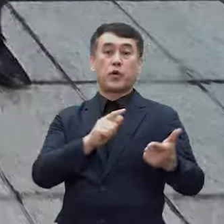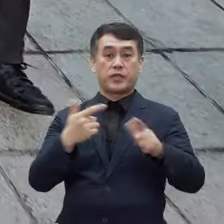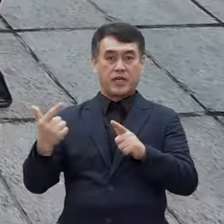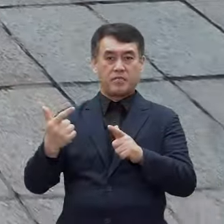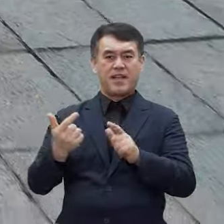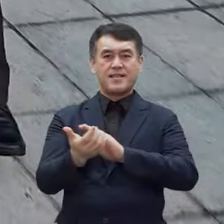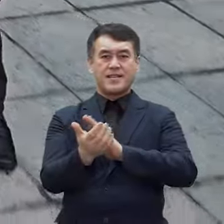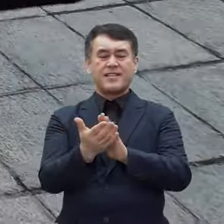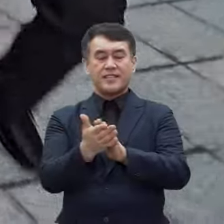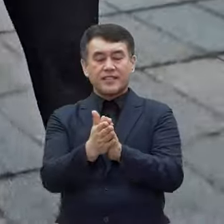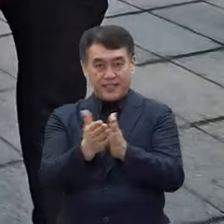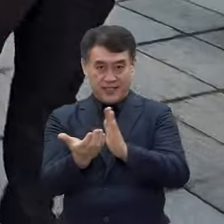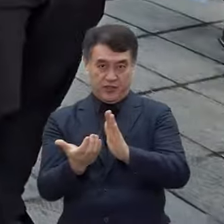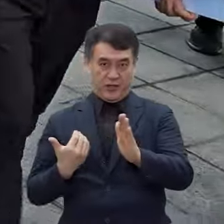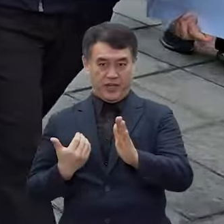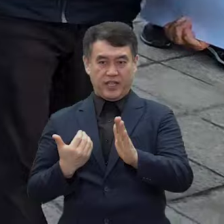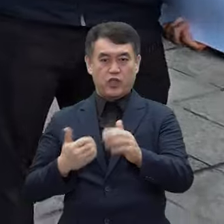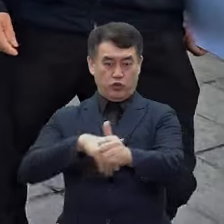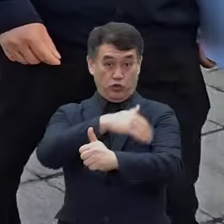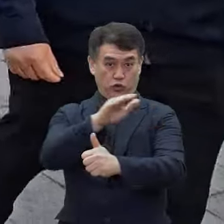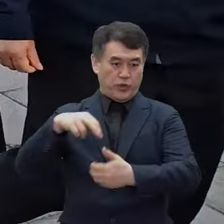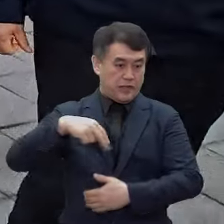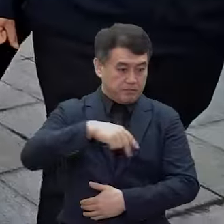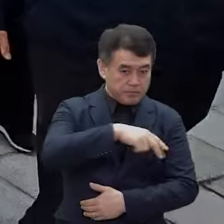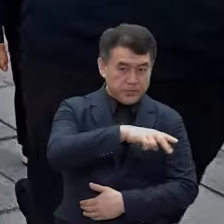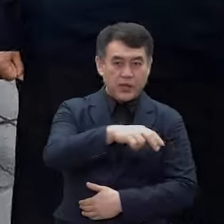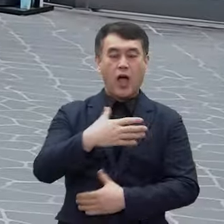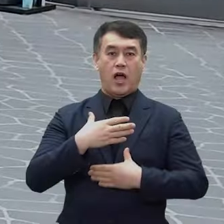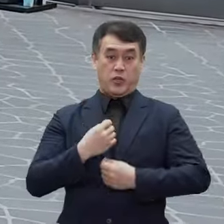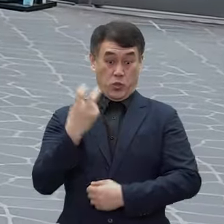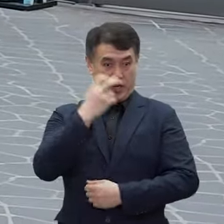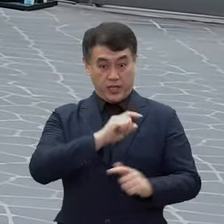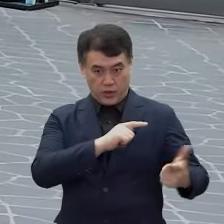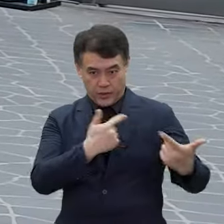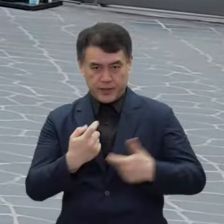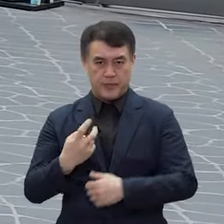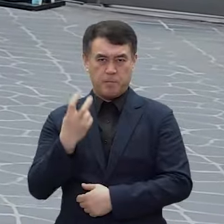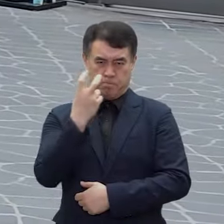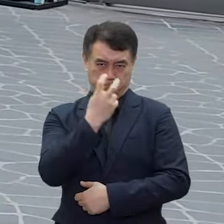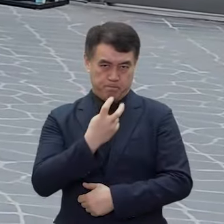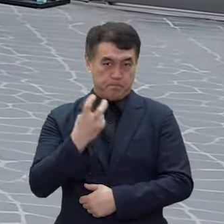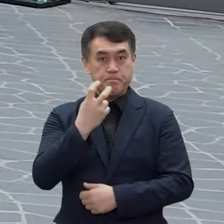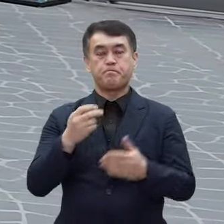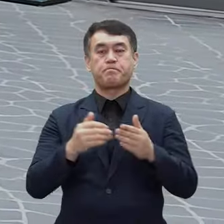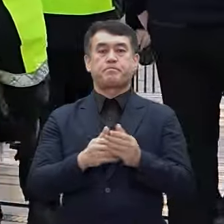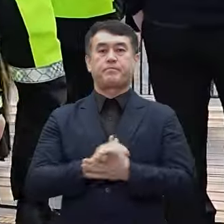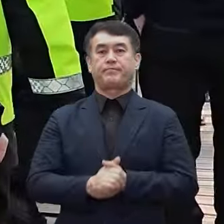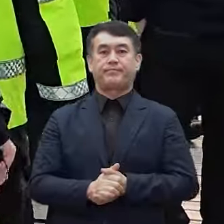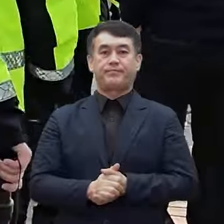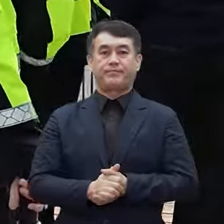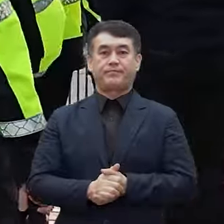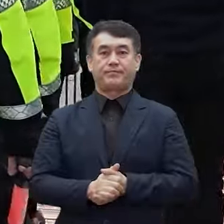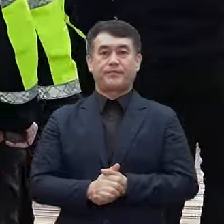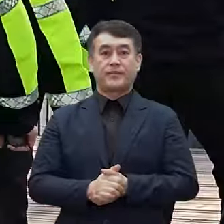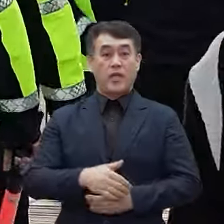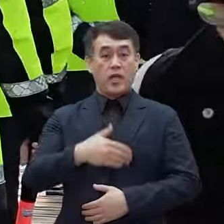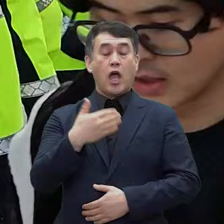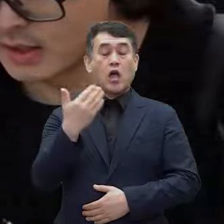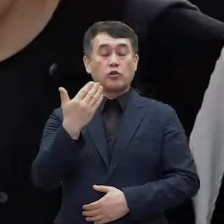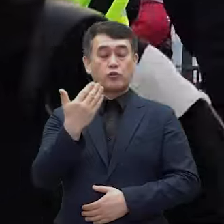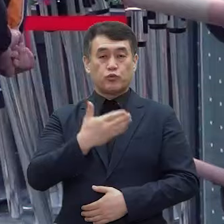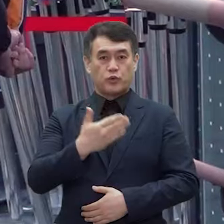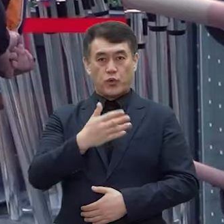내외부를 직접 도보로 이동하며 안전관리 요소들을 꼼꼼히 살폈는데 구로경찰서